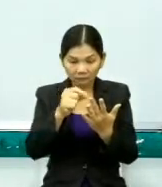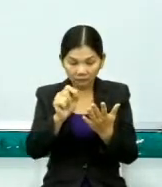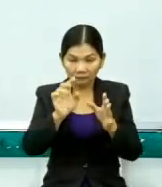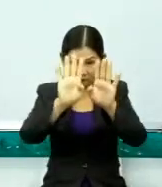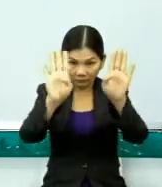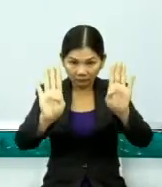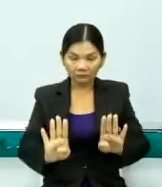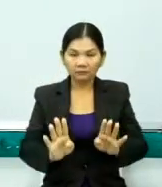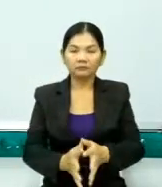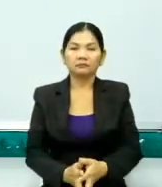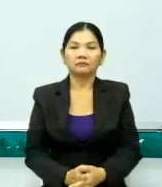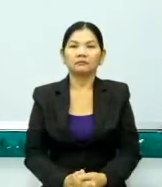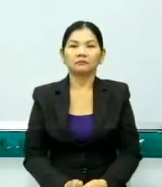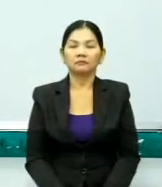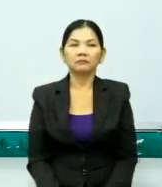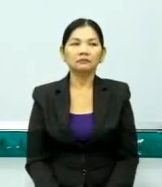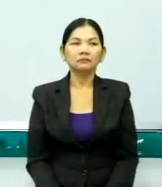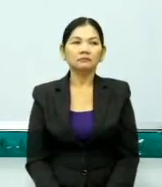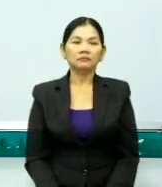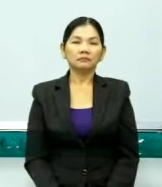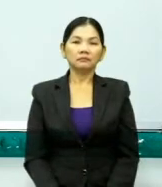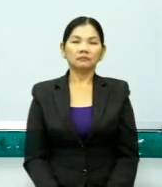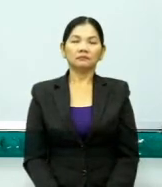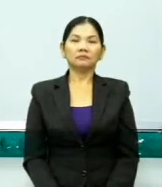đã khiến